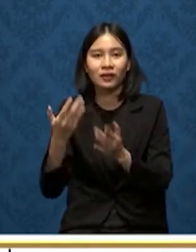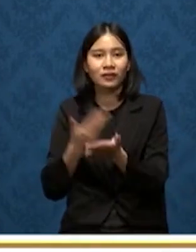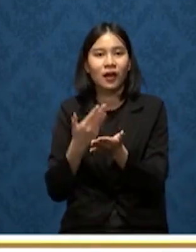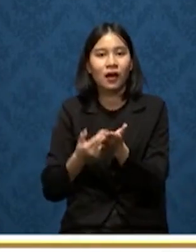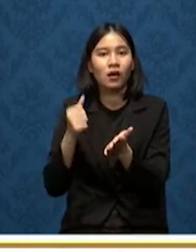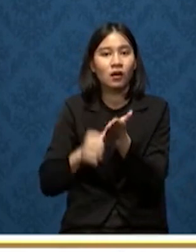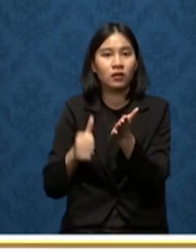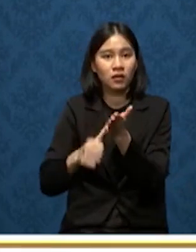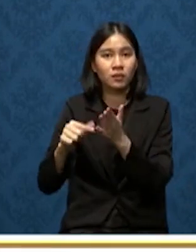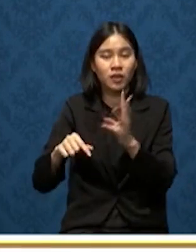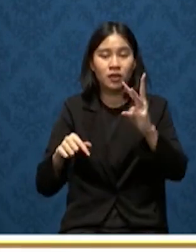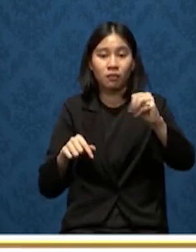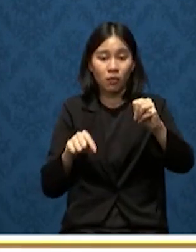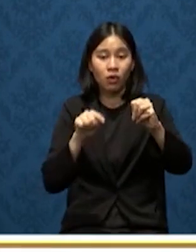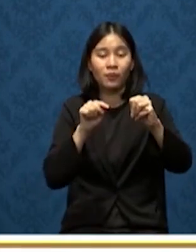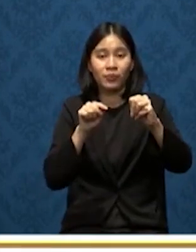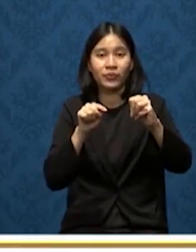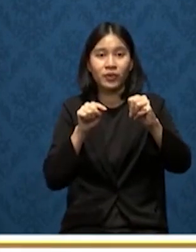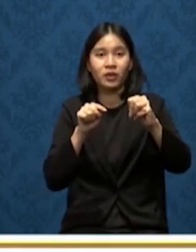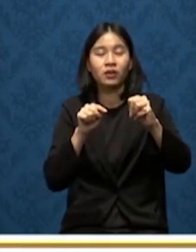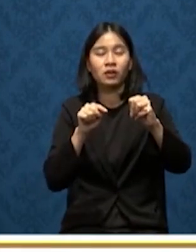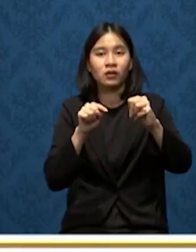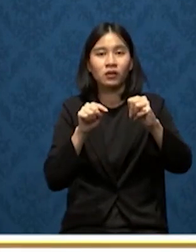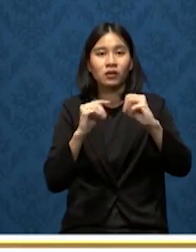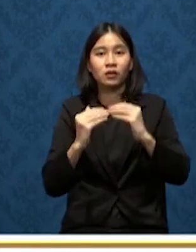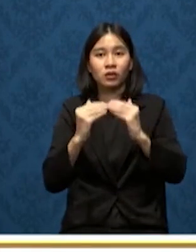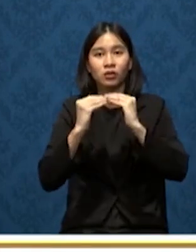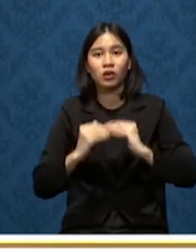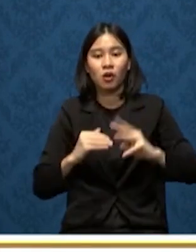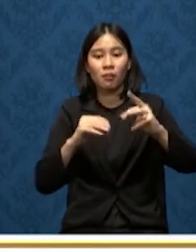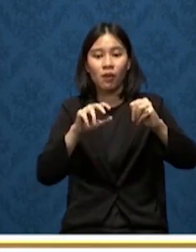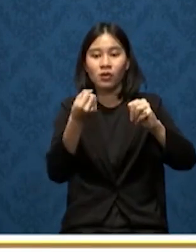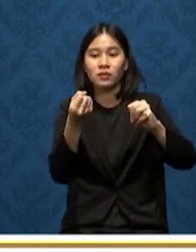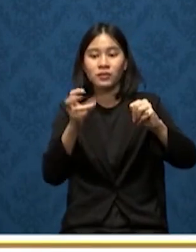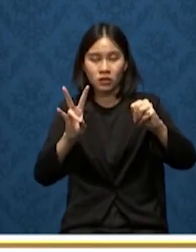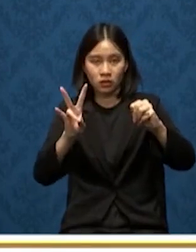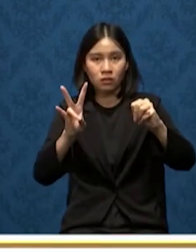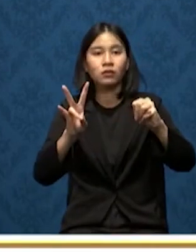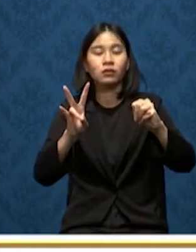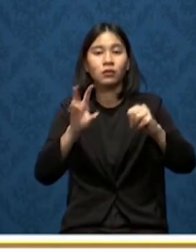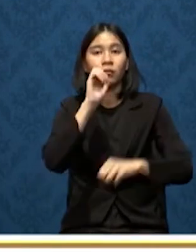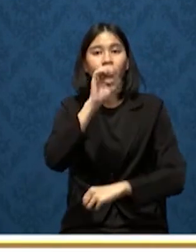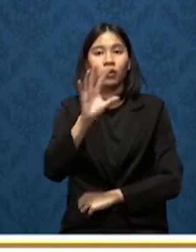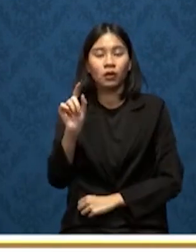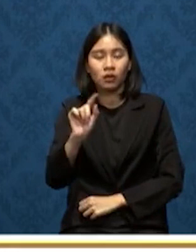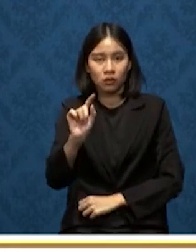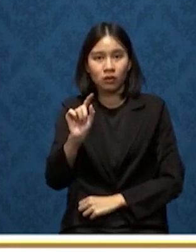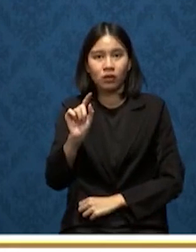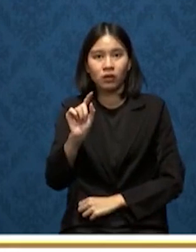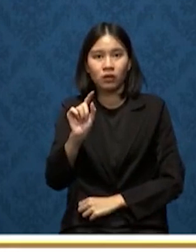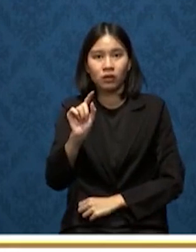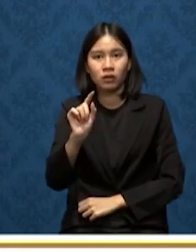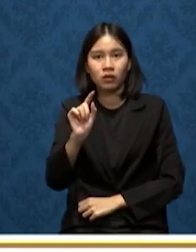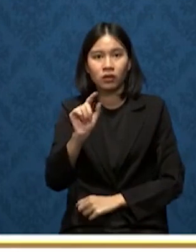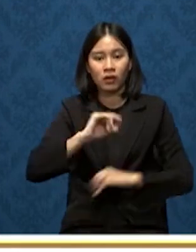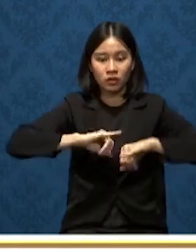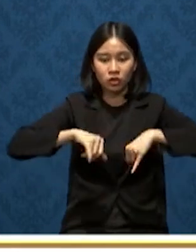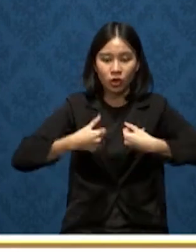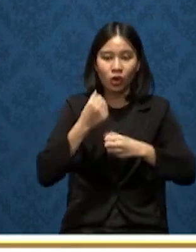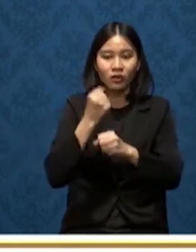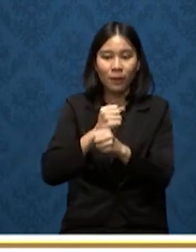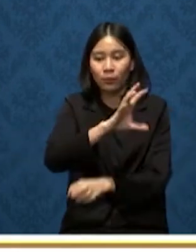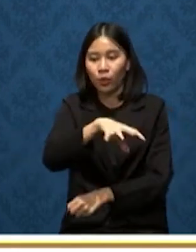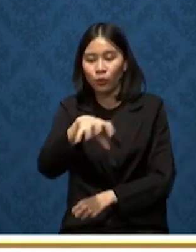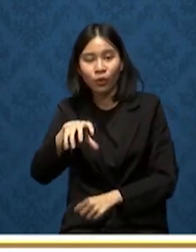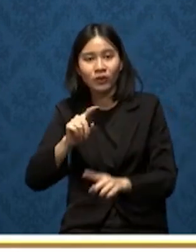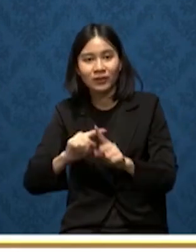้างอยู่เพรของในมาตาที่ถัดไป addressed 17พูดถึงบัดารกิจการสินกิจกไมว